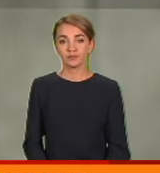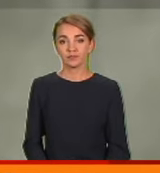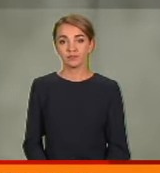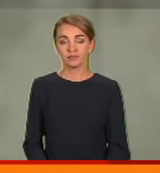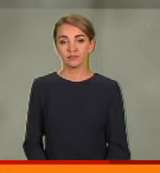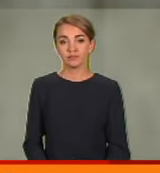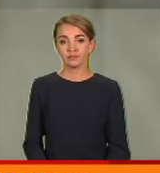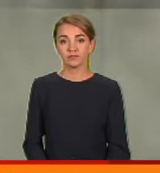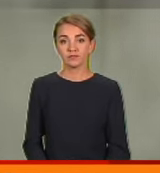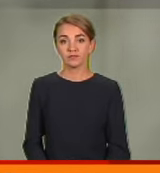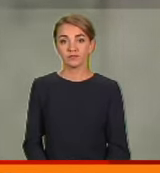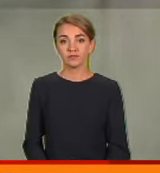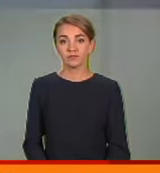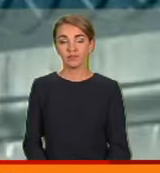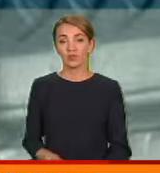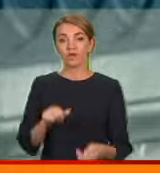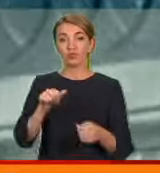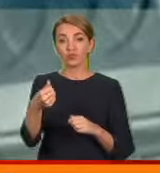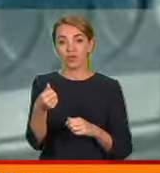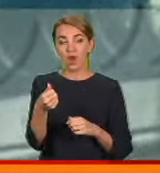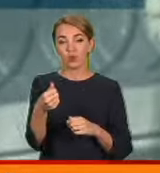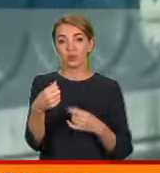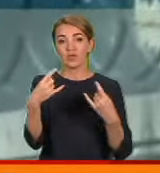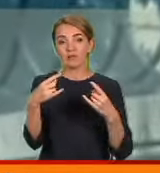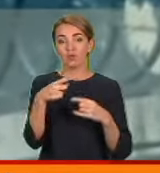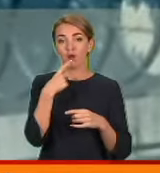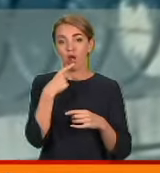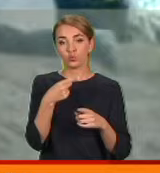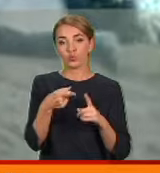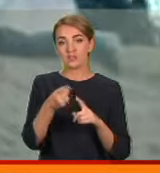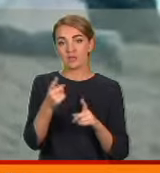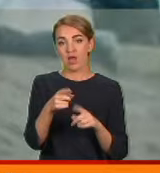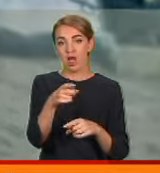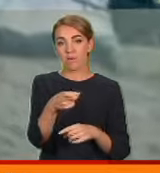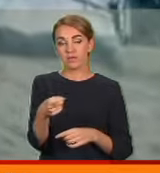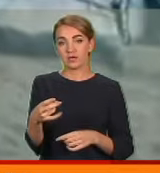позадзвонить. Тут включає телевізор, кажуть, снайпери.